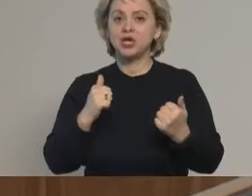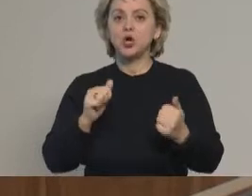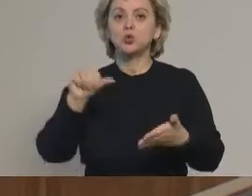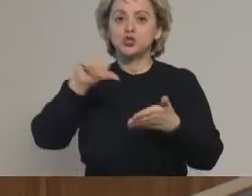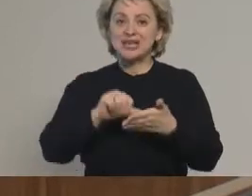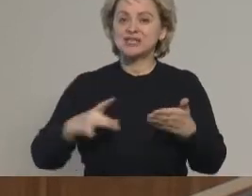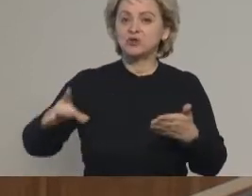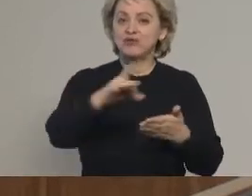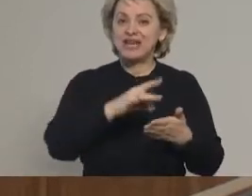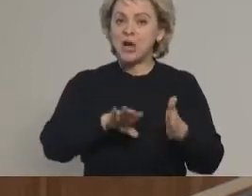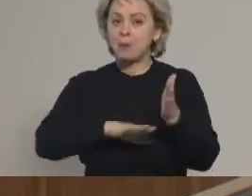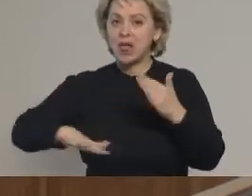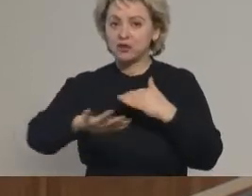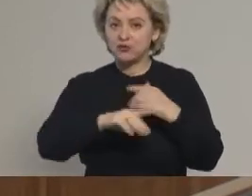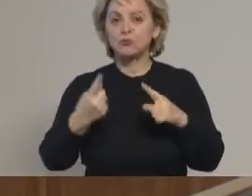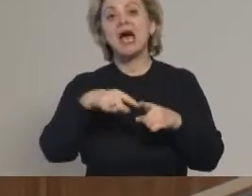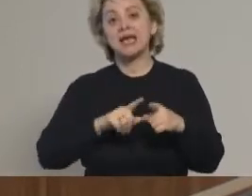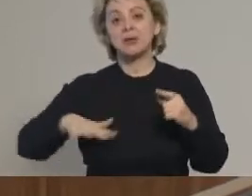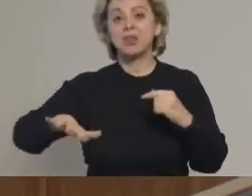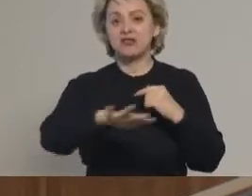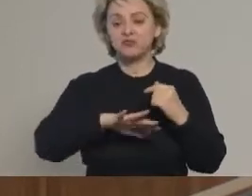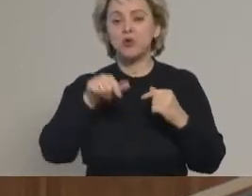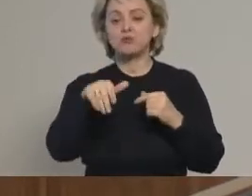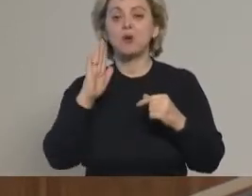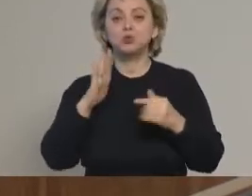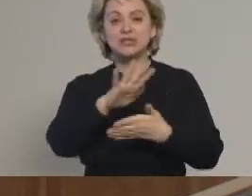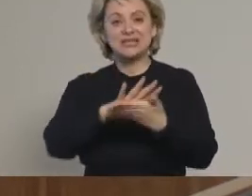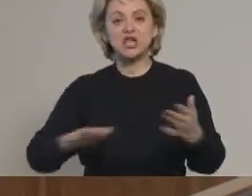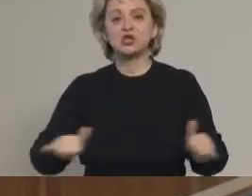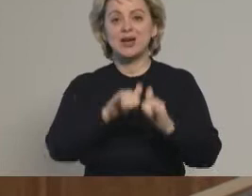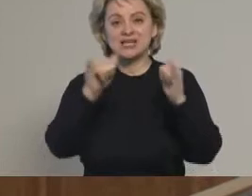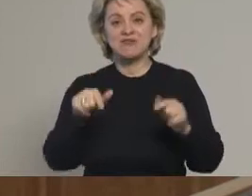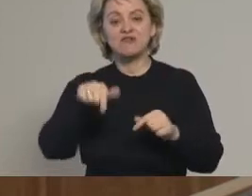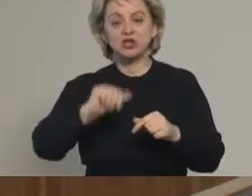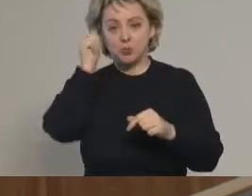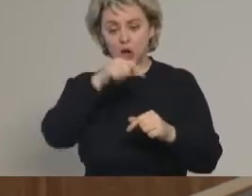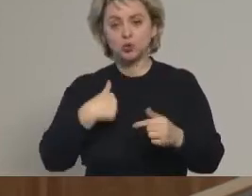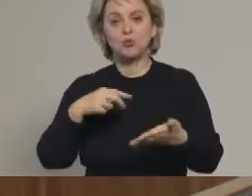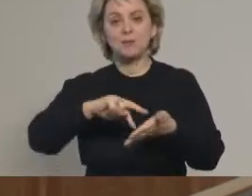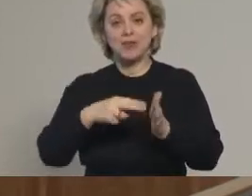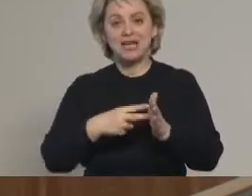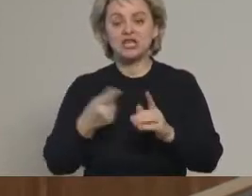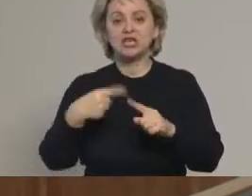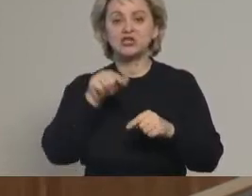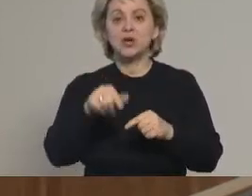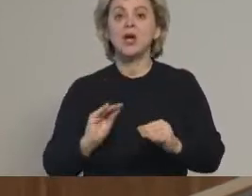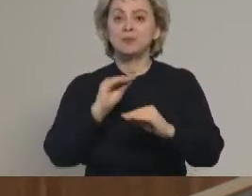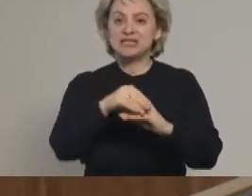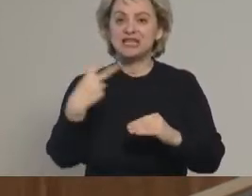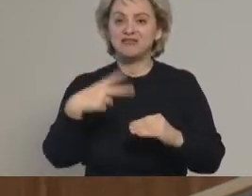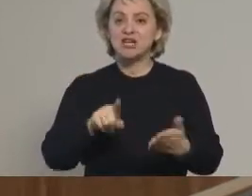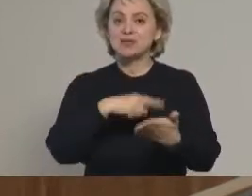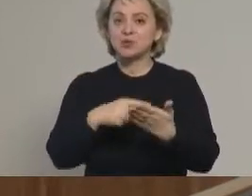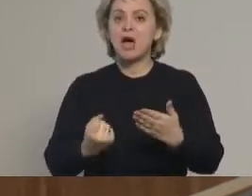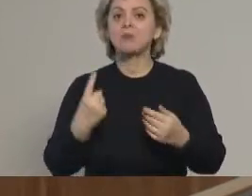участвуют в региональной платформе. Эта платформа будет и дальше развиваться. Вот в этом году мы планируем присоединить еще 20